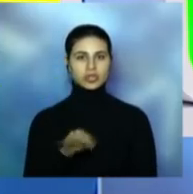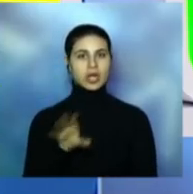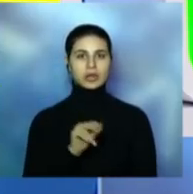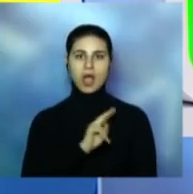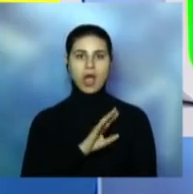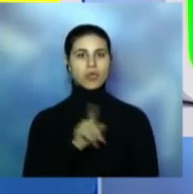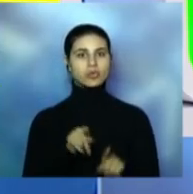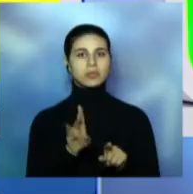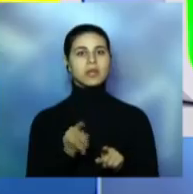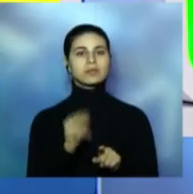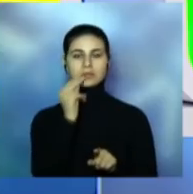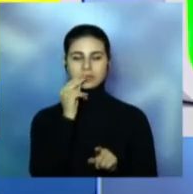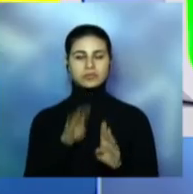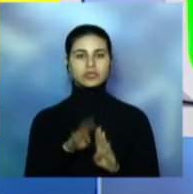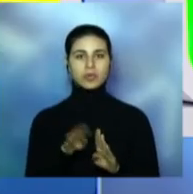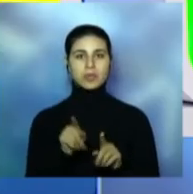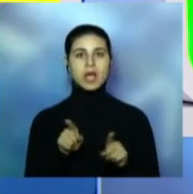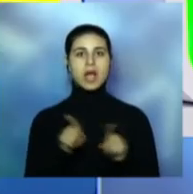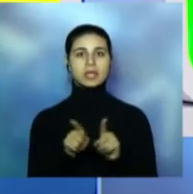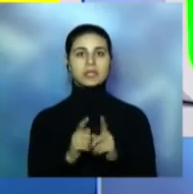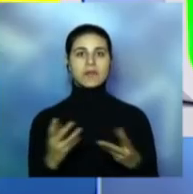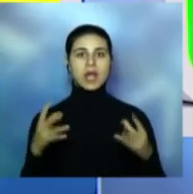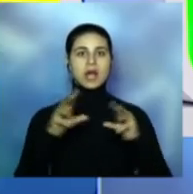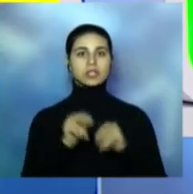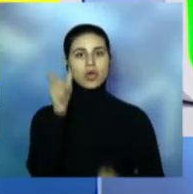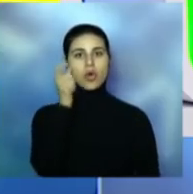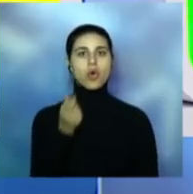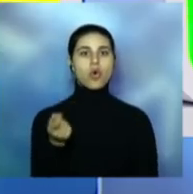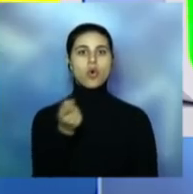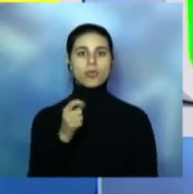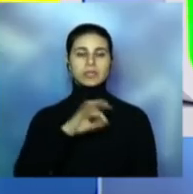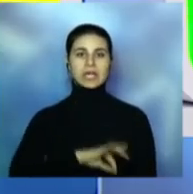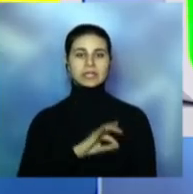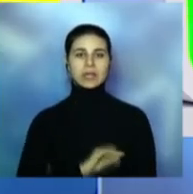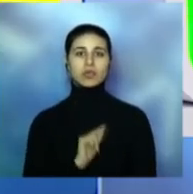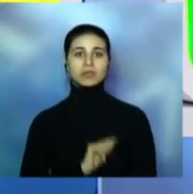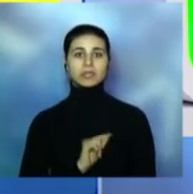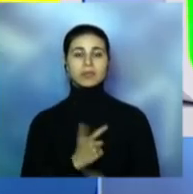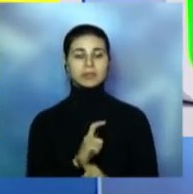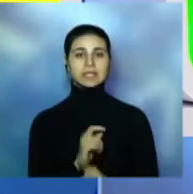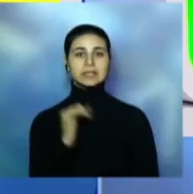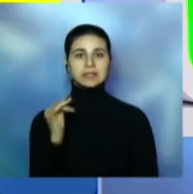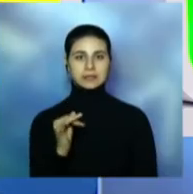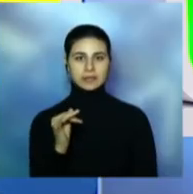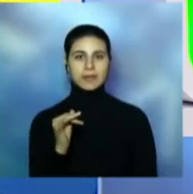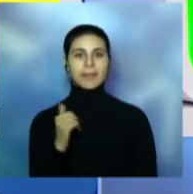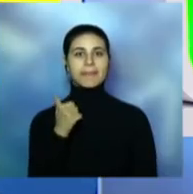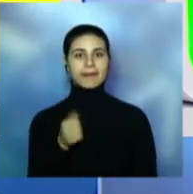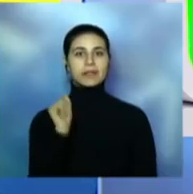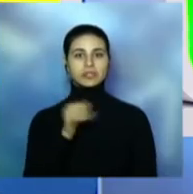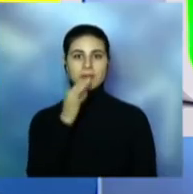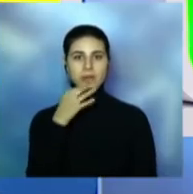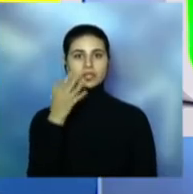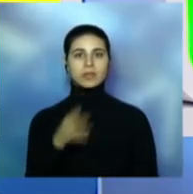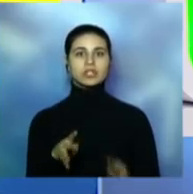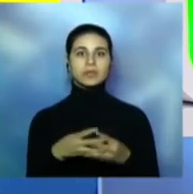დაფასებული, აგრეთვე აერთიანებს მთლიანი ხორბლის სასარგებლო თვისებებს და ძალიან კარგად შეიძლება მე